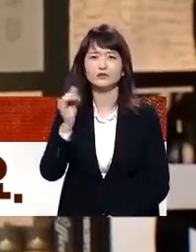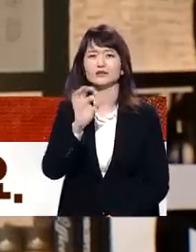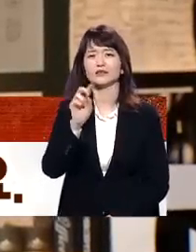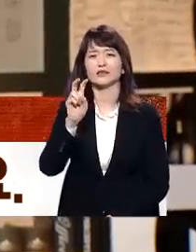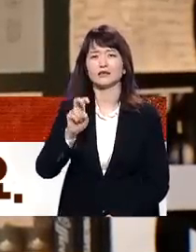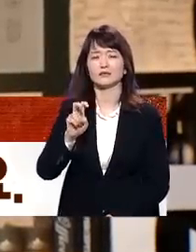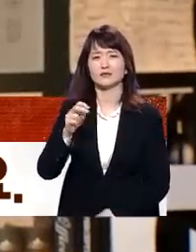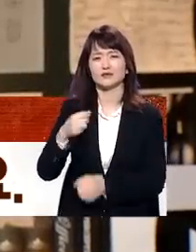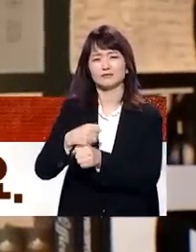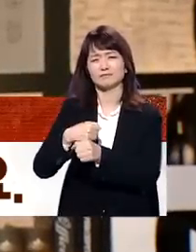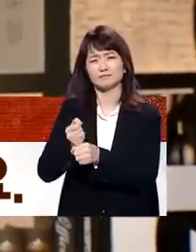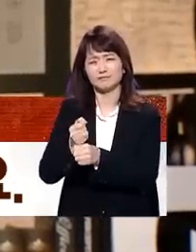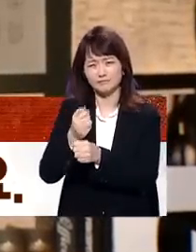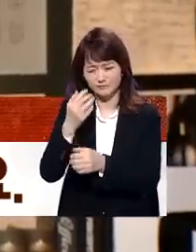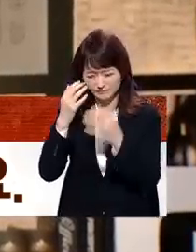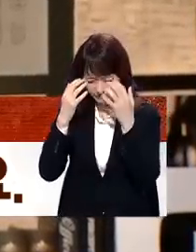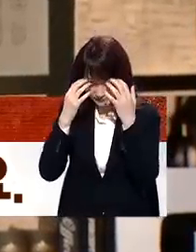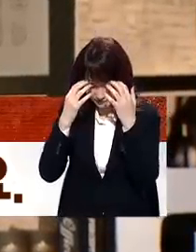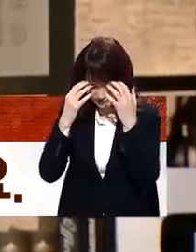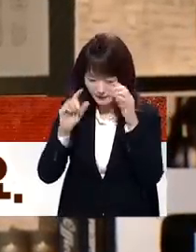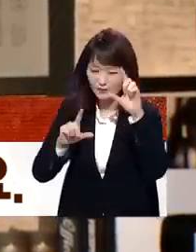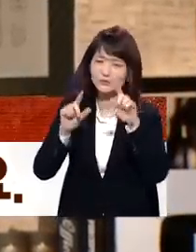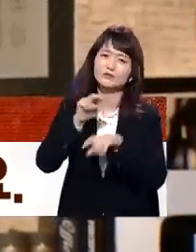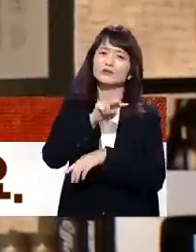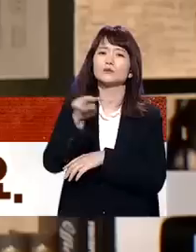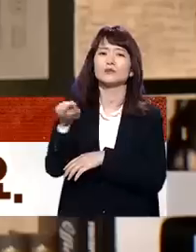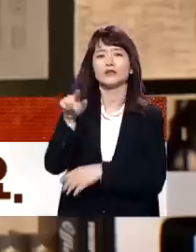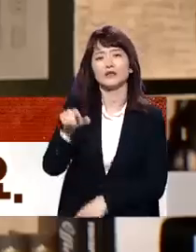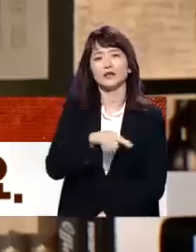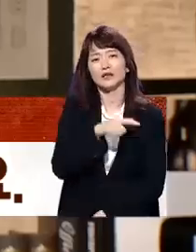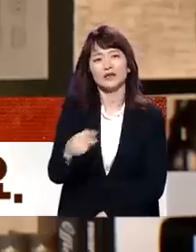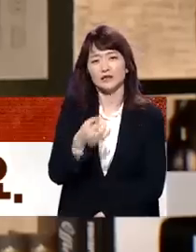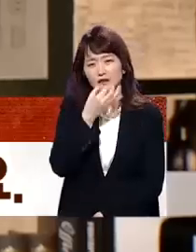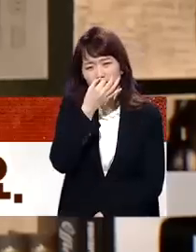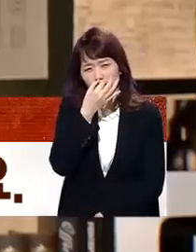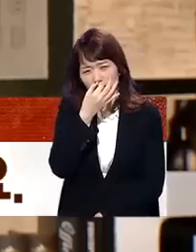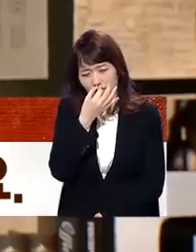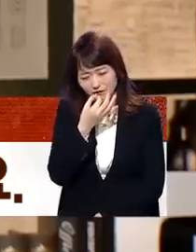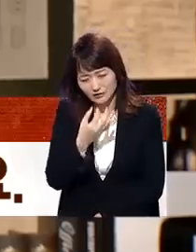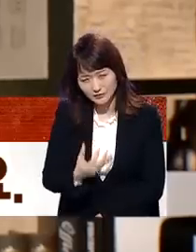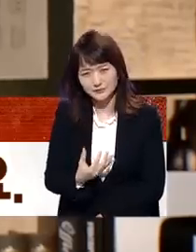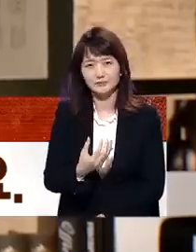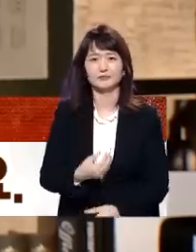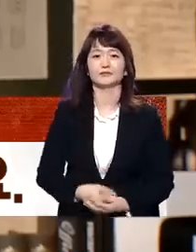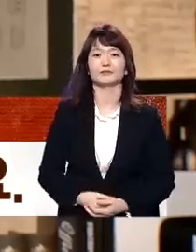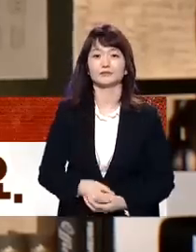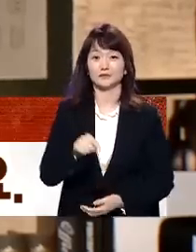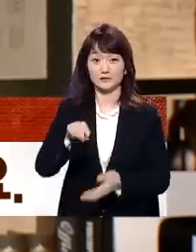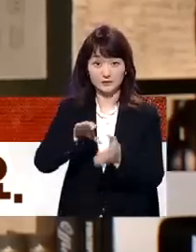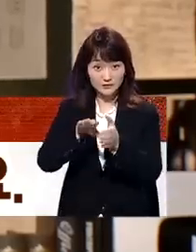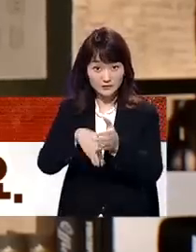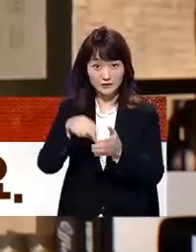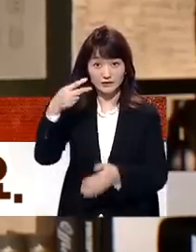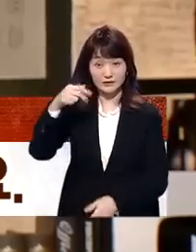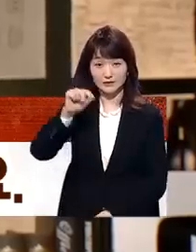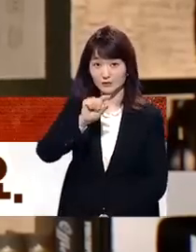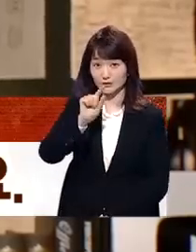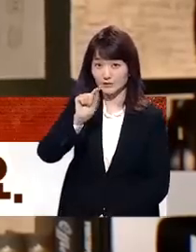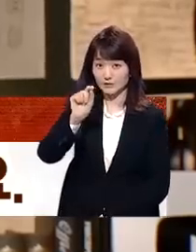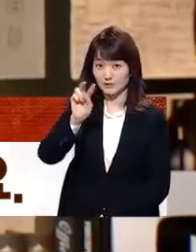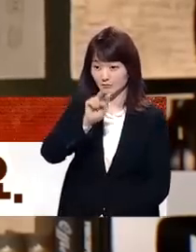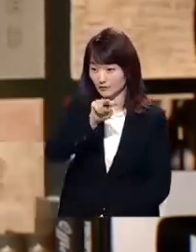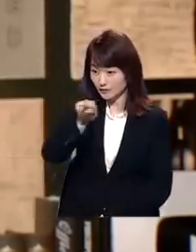암과 디스크로 고생하시는 모습을 보면서 하루하루가 너무 힘들고 고단하셨다고요? 바로 그때 사발을